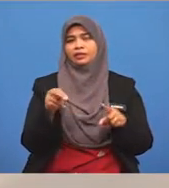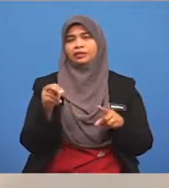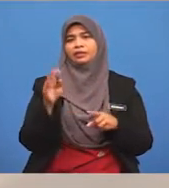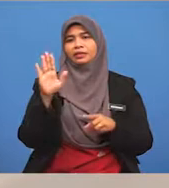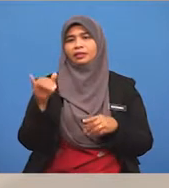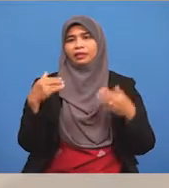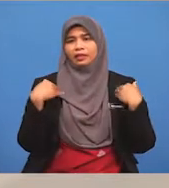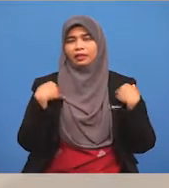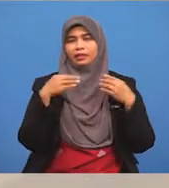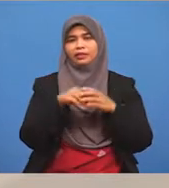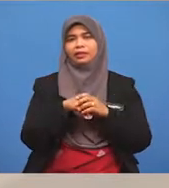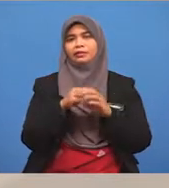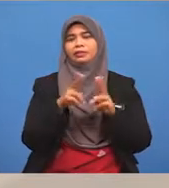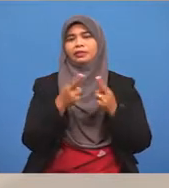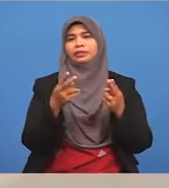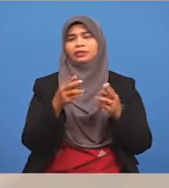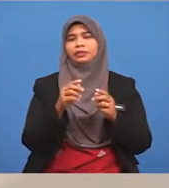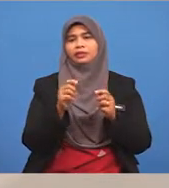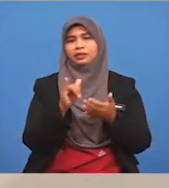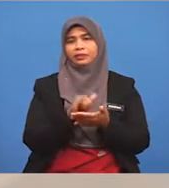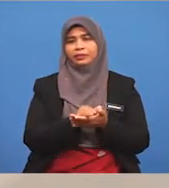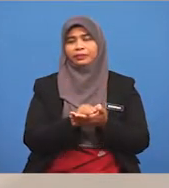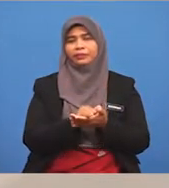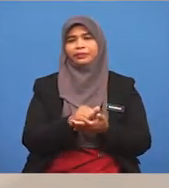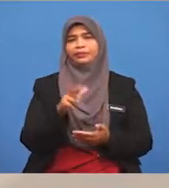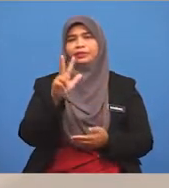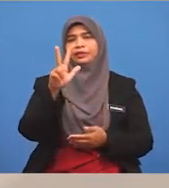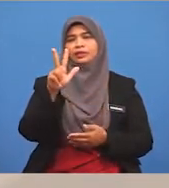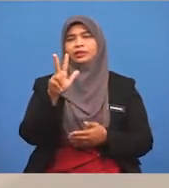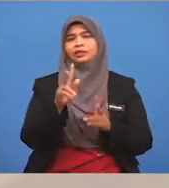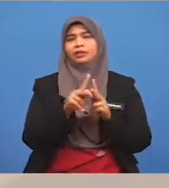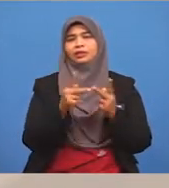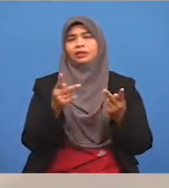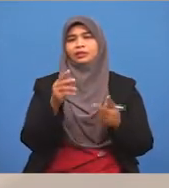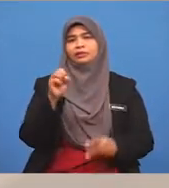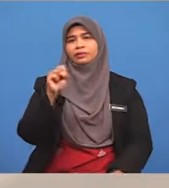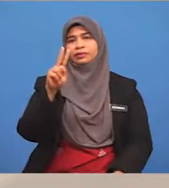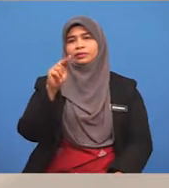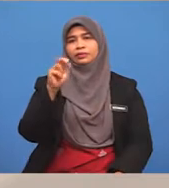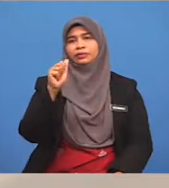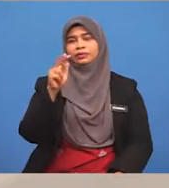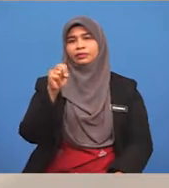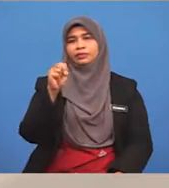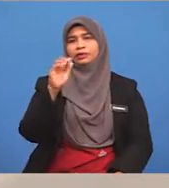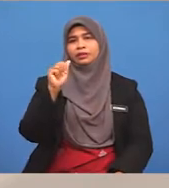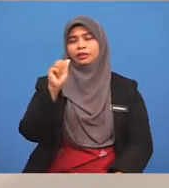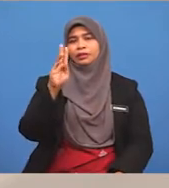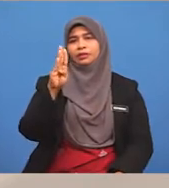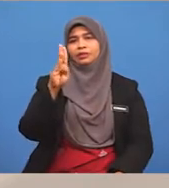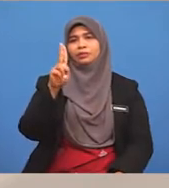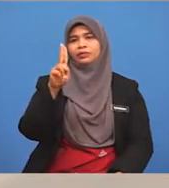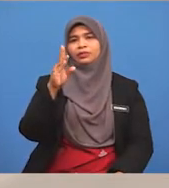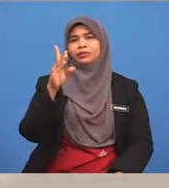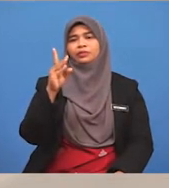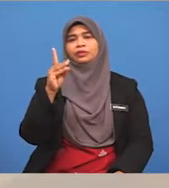dalam hadis tersebut. Yang ketiga, kitab Sunan Abu Dawud. Kitab ini mengandungi